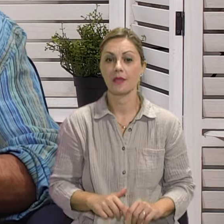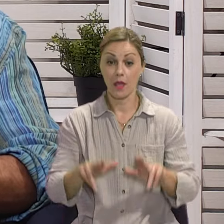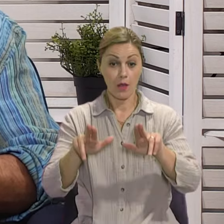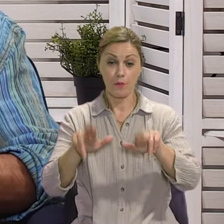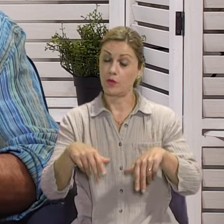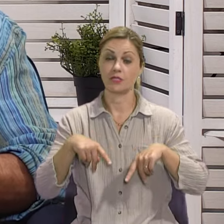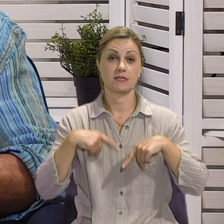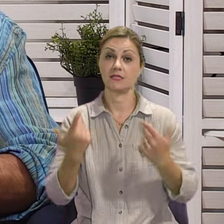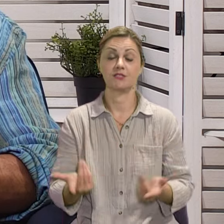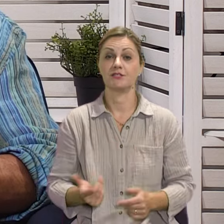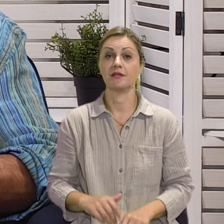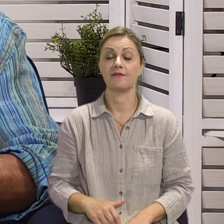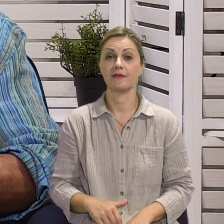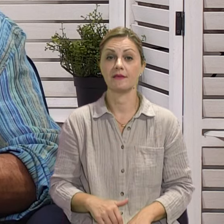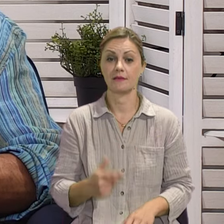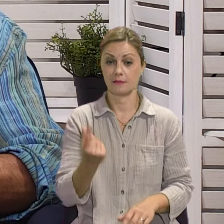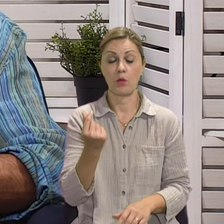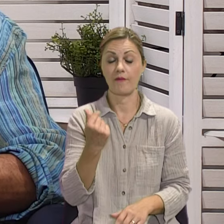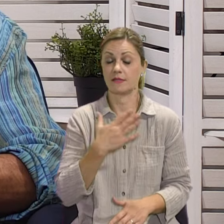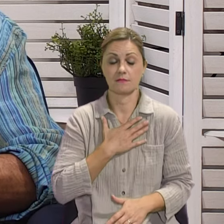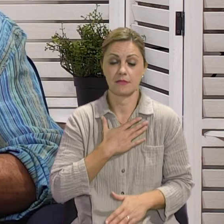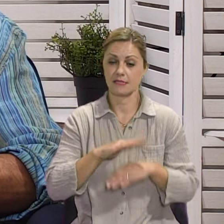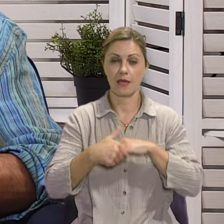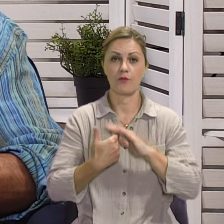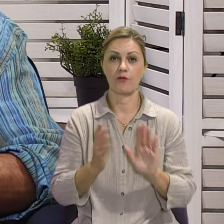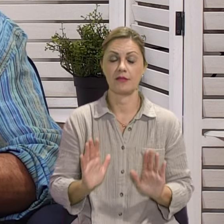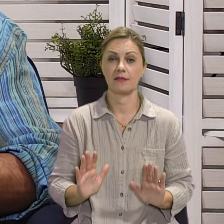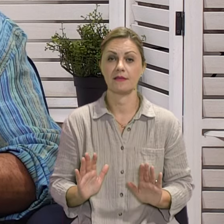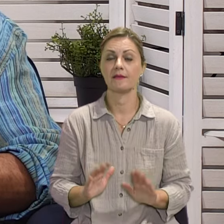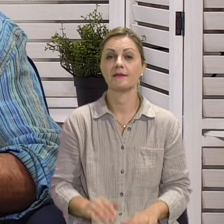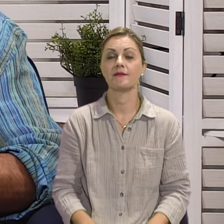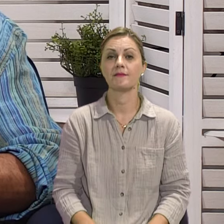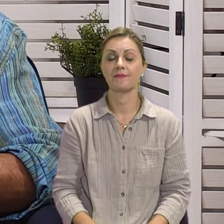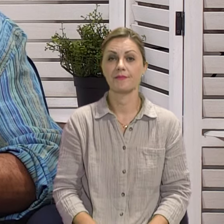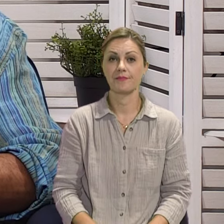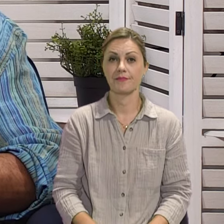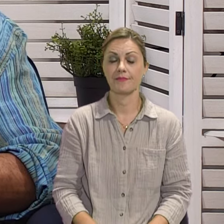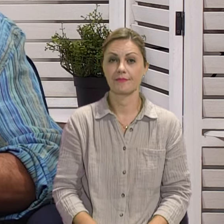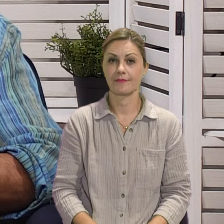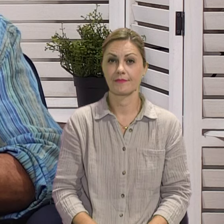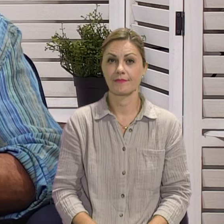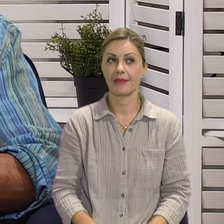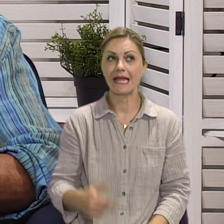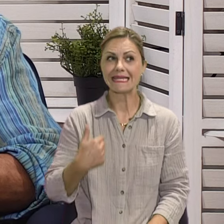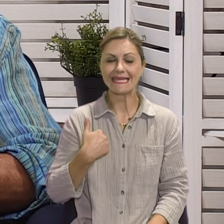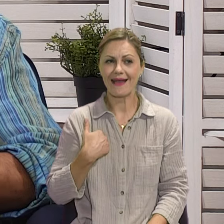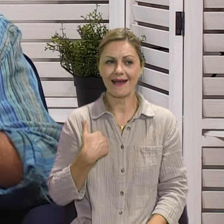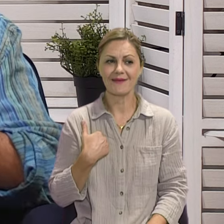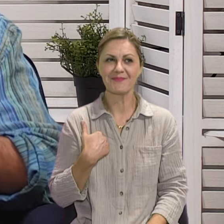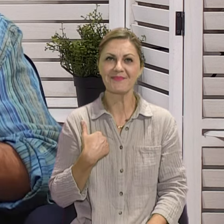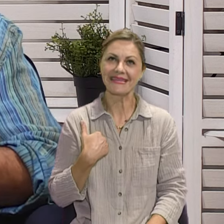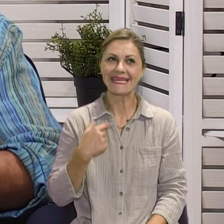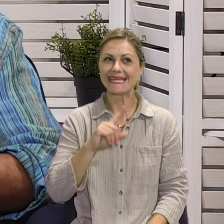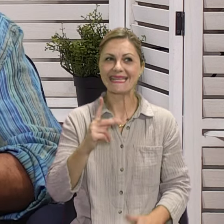Može se, naravno, može se. Ali ja sam uvijek u životu radio, zato vam ja nisam prava osoba za